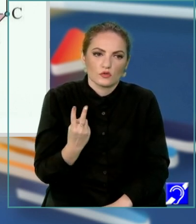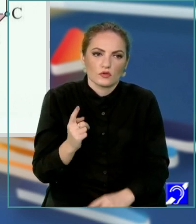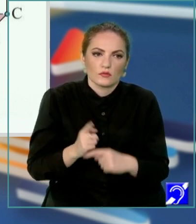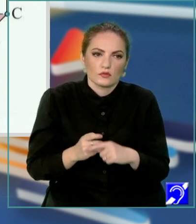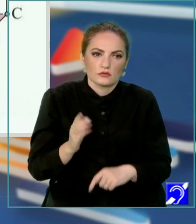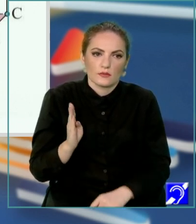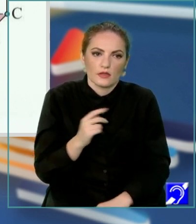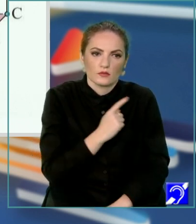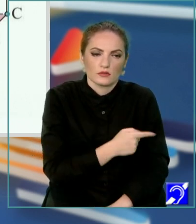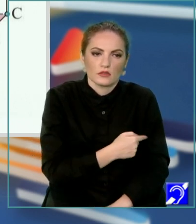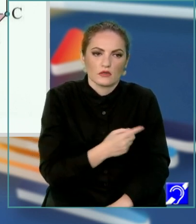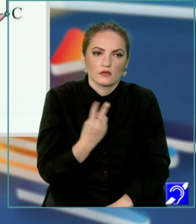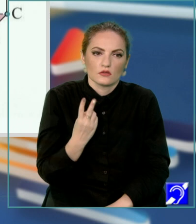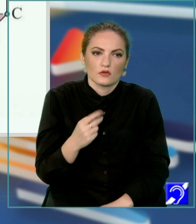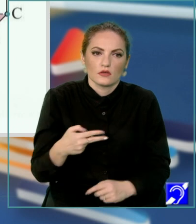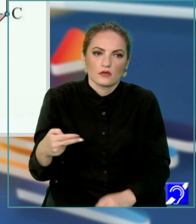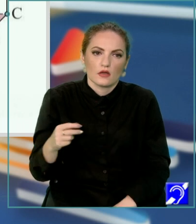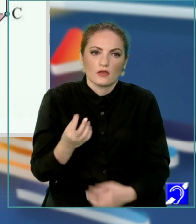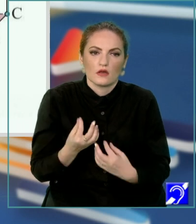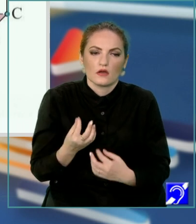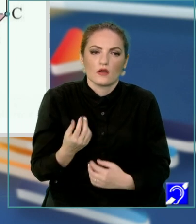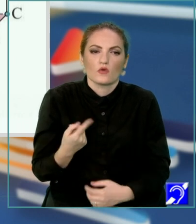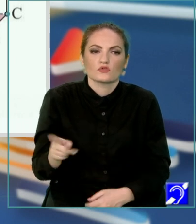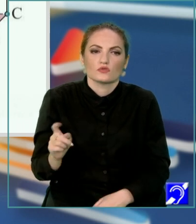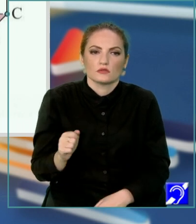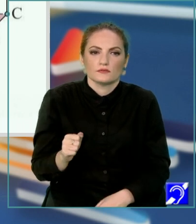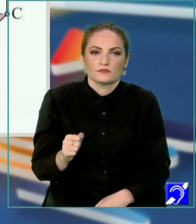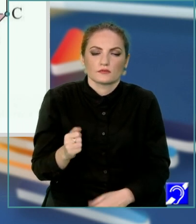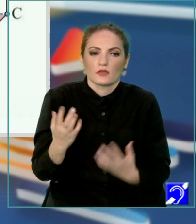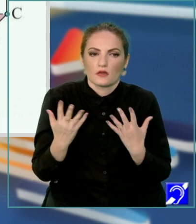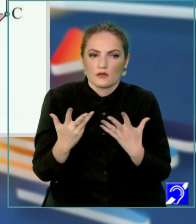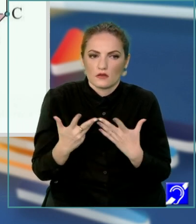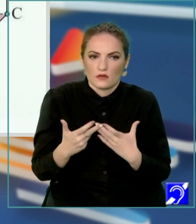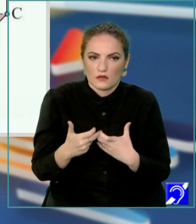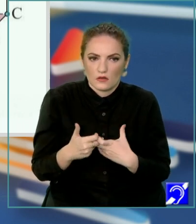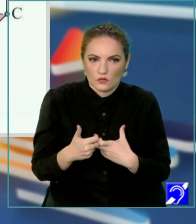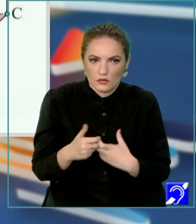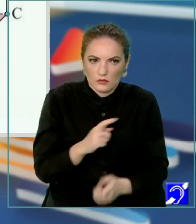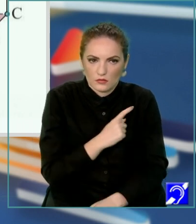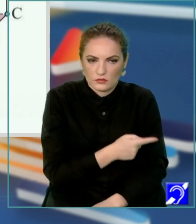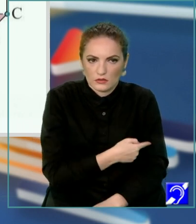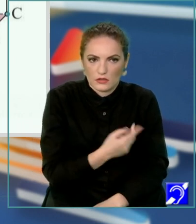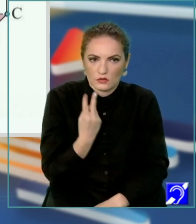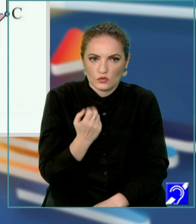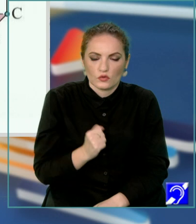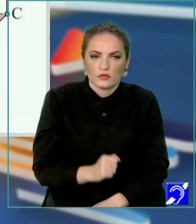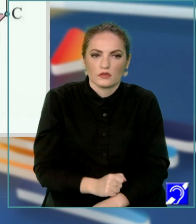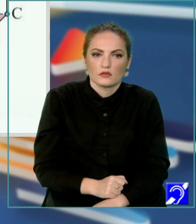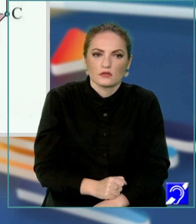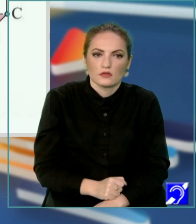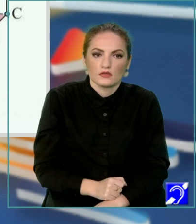pătrat prelucrând numeric acestei relații prin ridicare lua pătrat se obțin